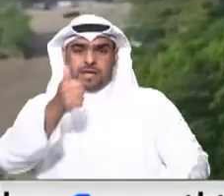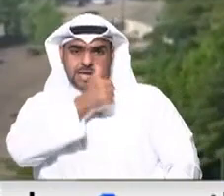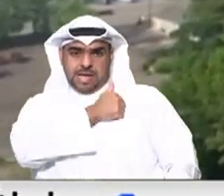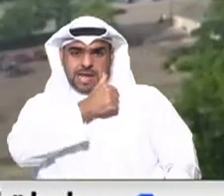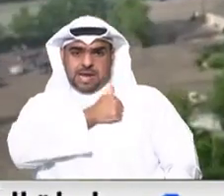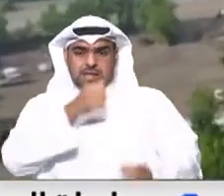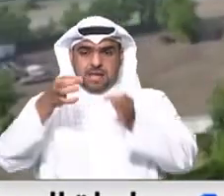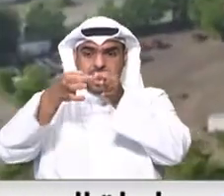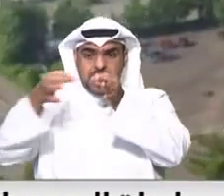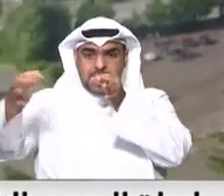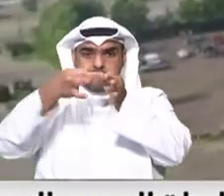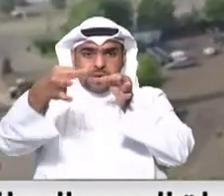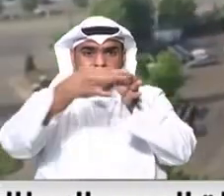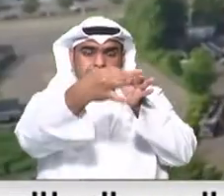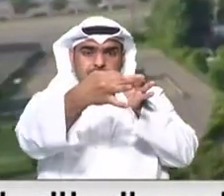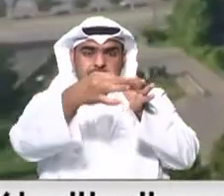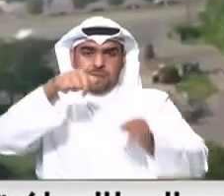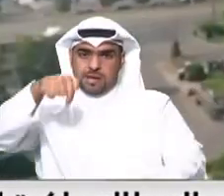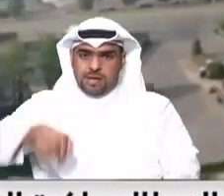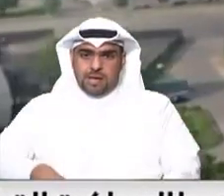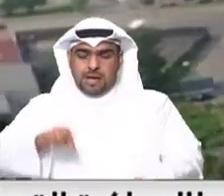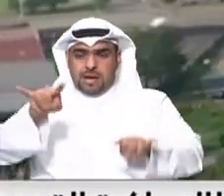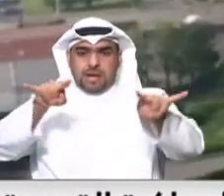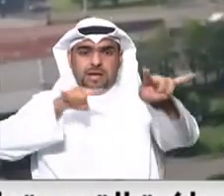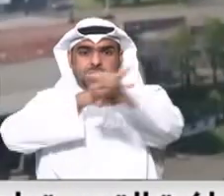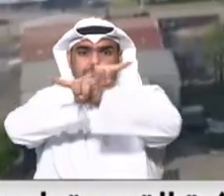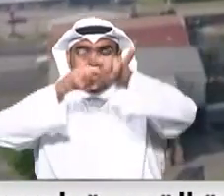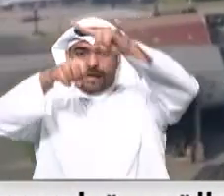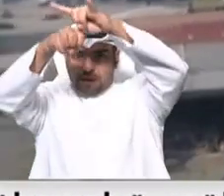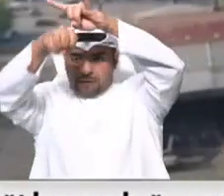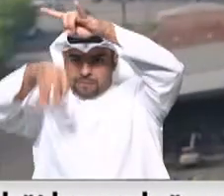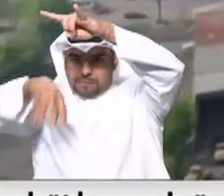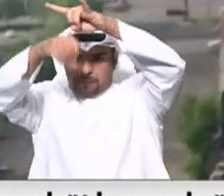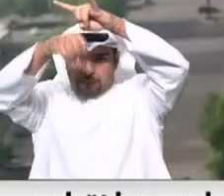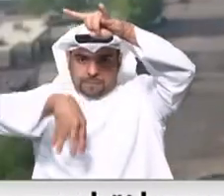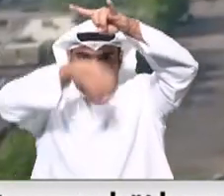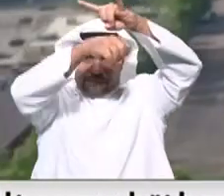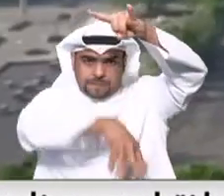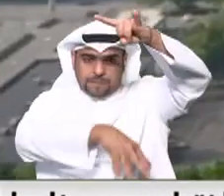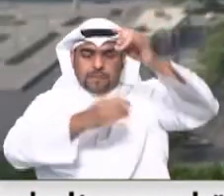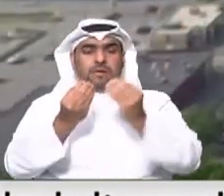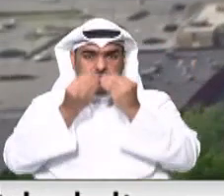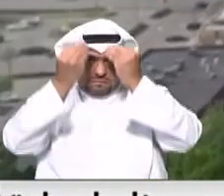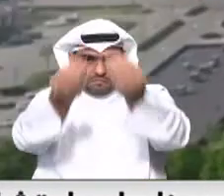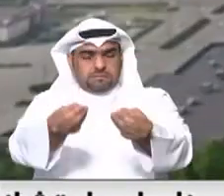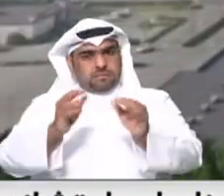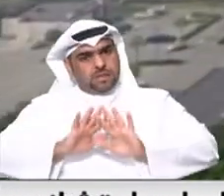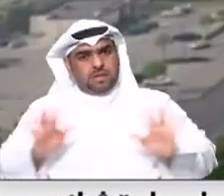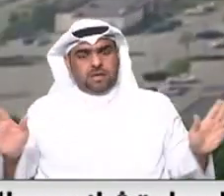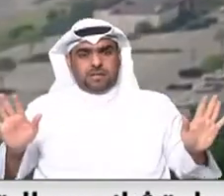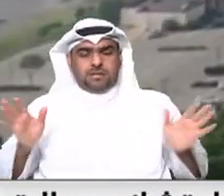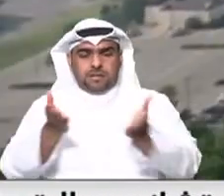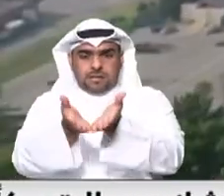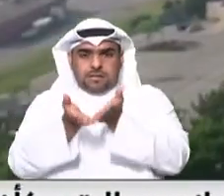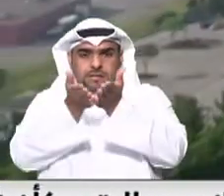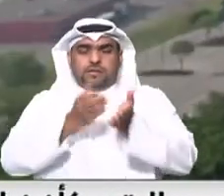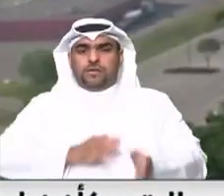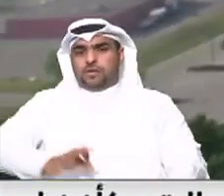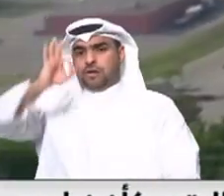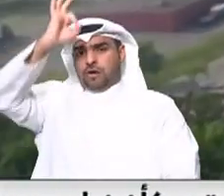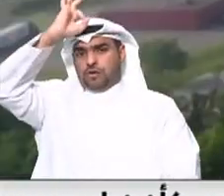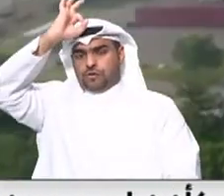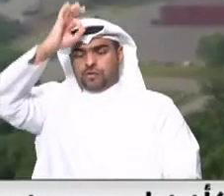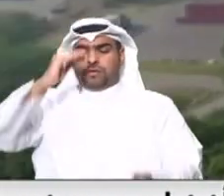مجاوره عشرات الطائرات المتخصصه بمكافحه الحرائق كما انضم افراد من خفر السواحل الى